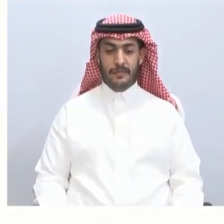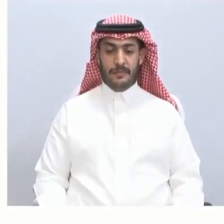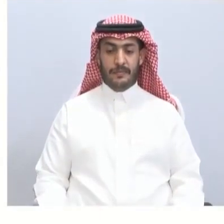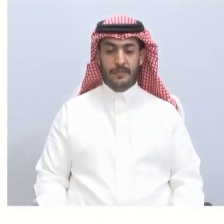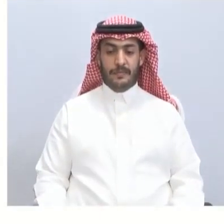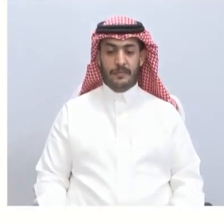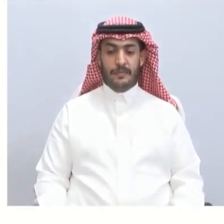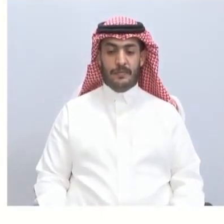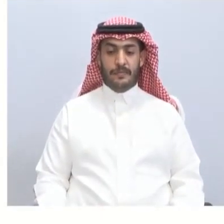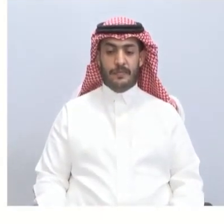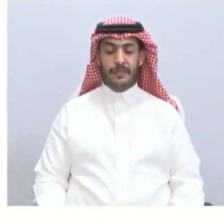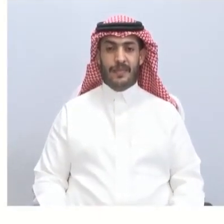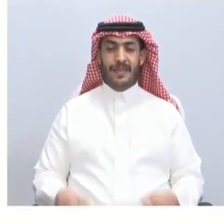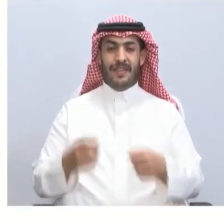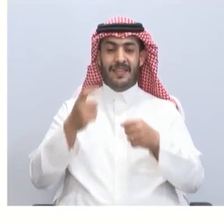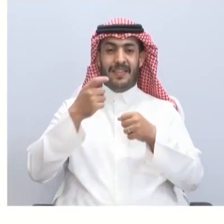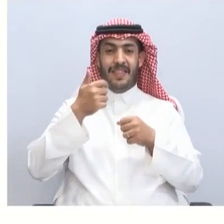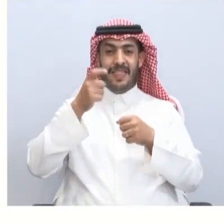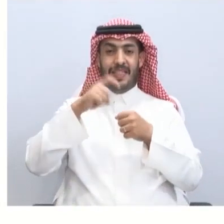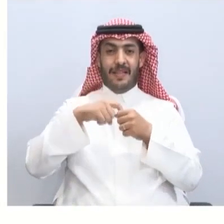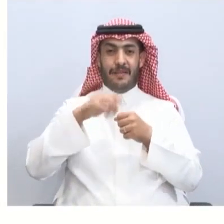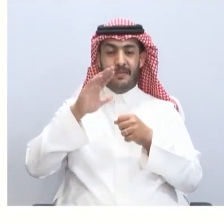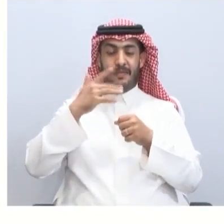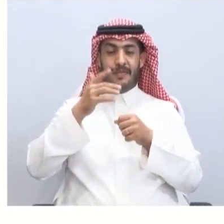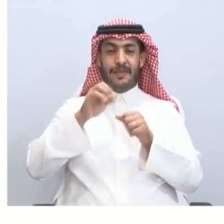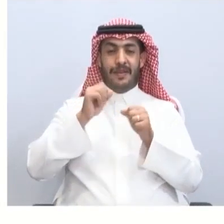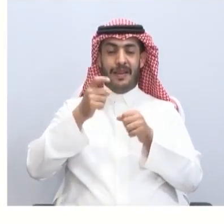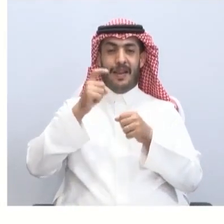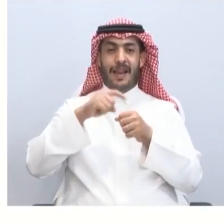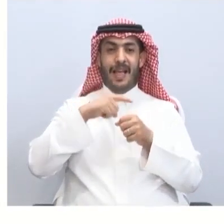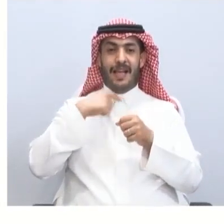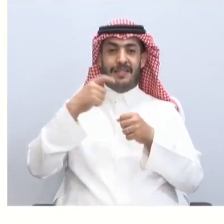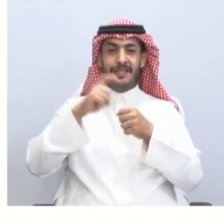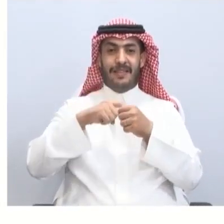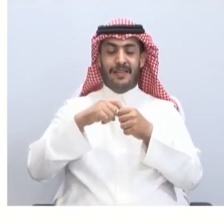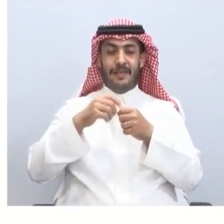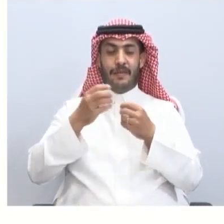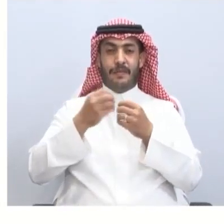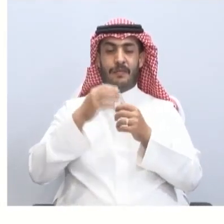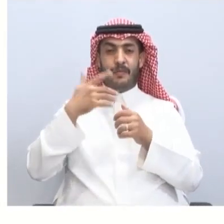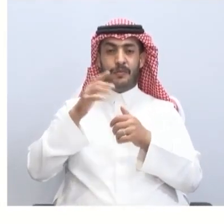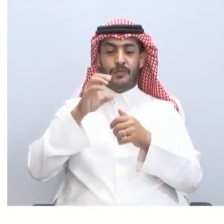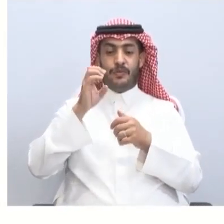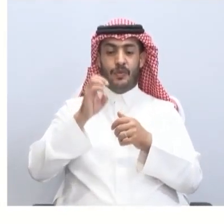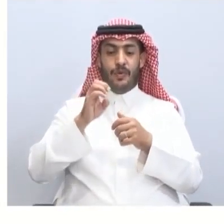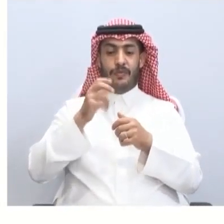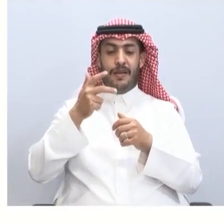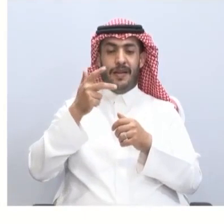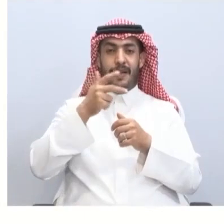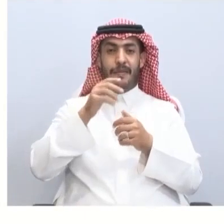الكبرى ظم بعد ما انتهينا من ضم الاحساء ضم جنوب